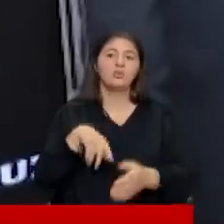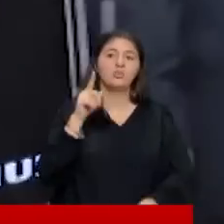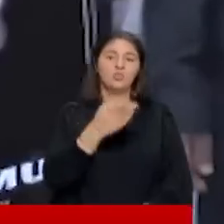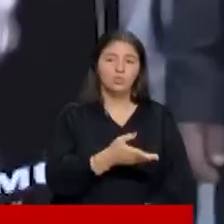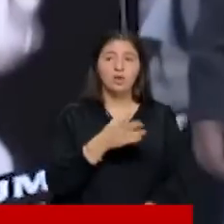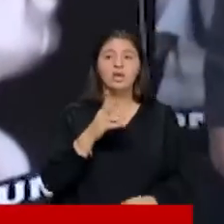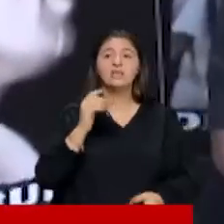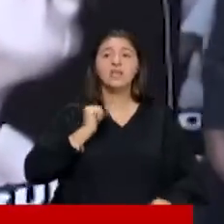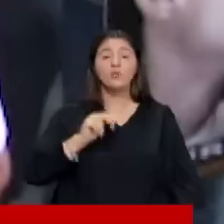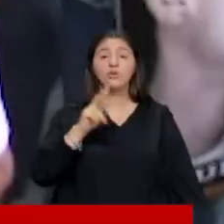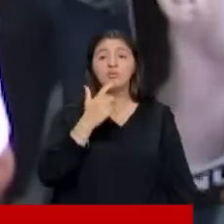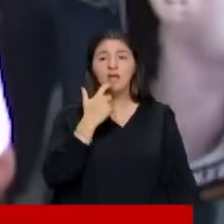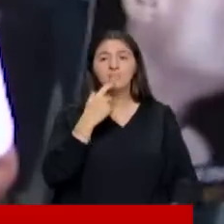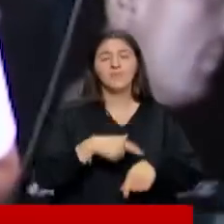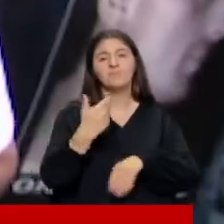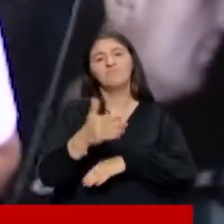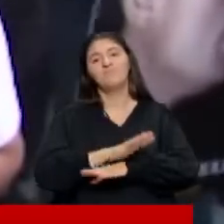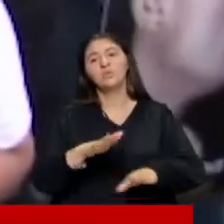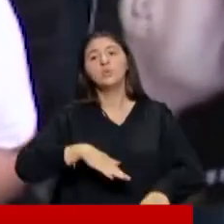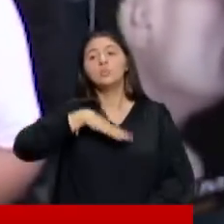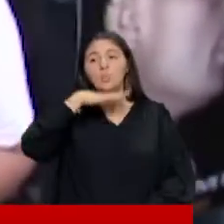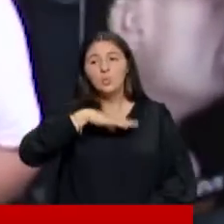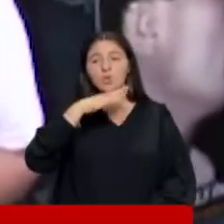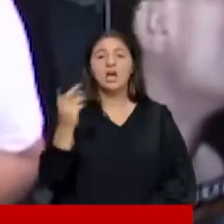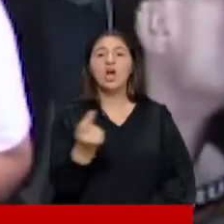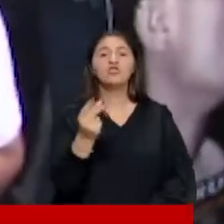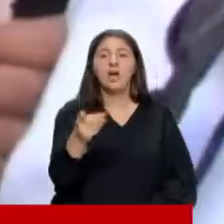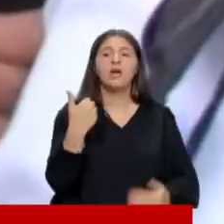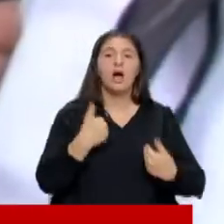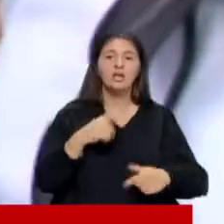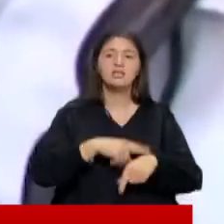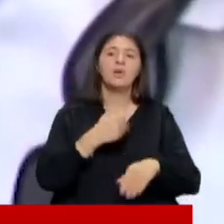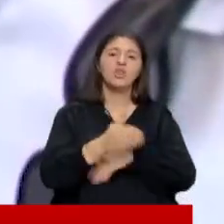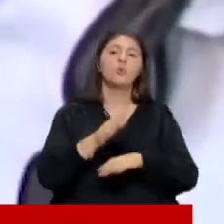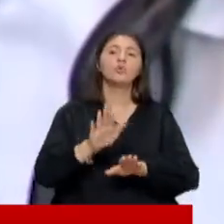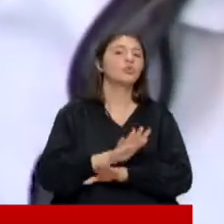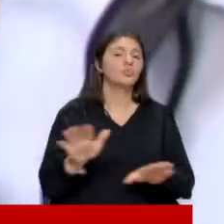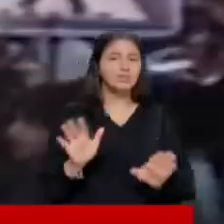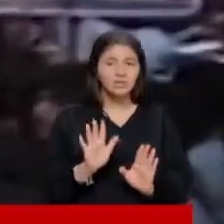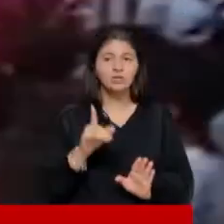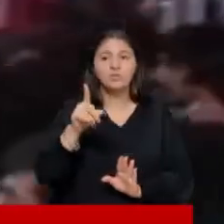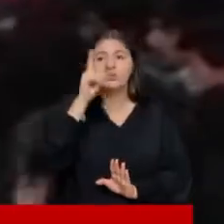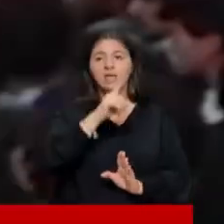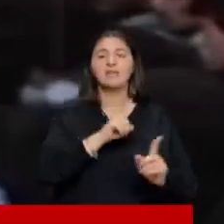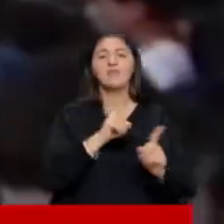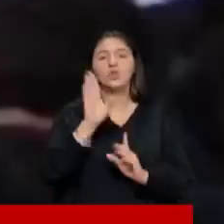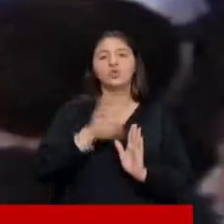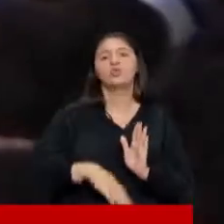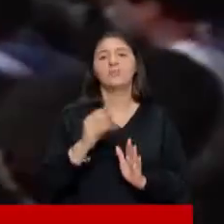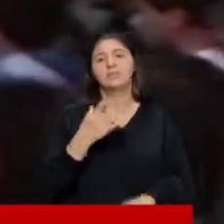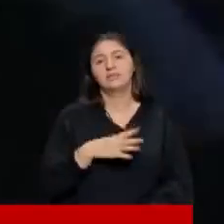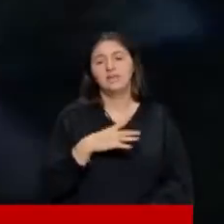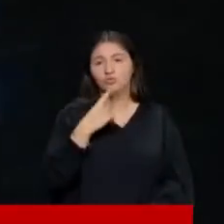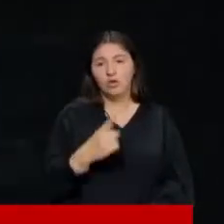savcılık 30 yıllık zaman aşımı süresinin dolduğunu kaçaklık durumunun zaman aşımını durdurmadığını bu nedenle davanın düşmesini